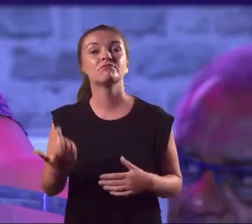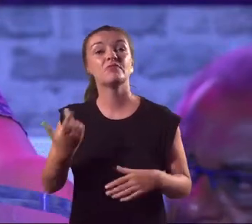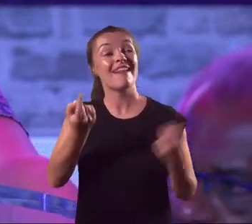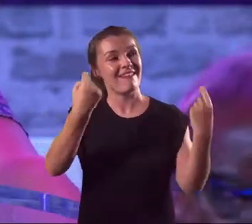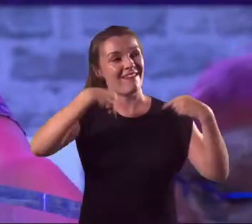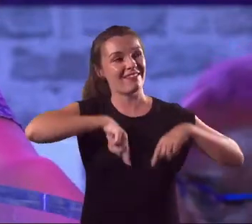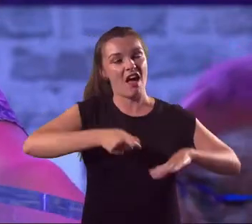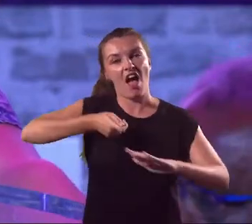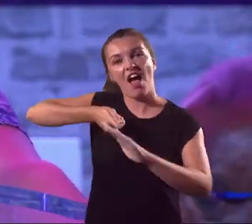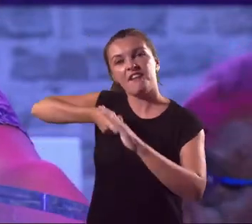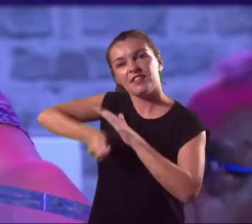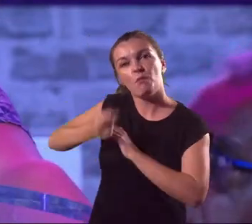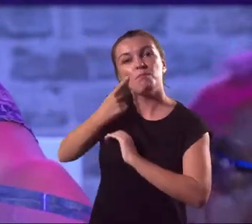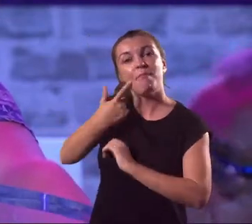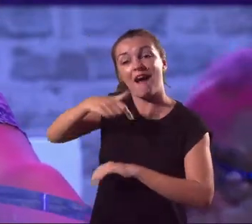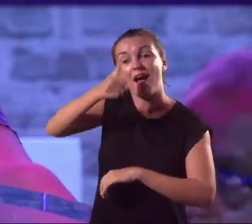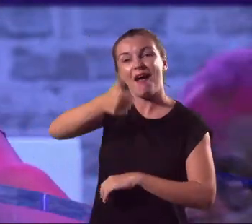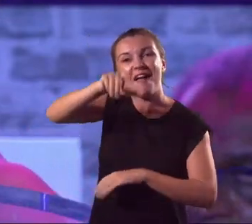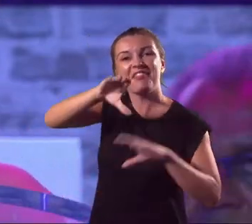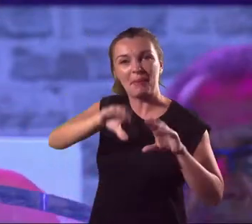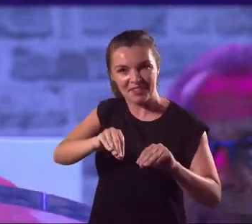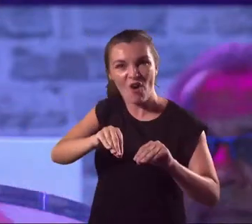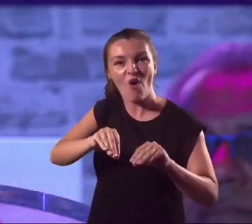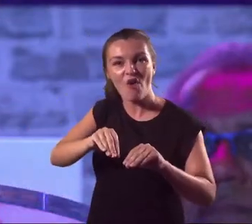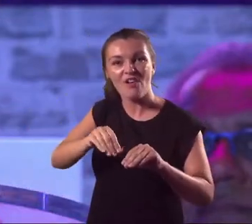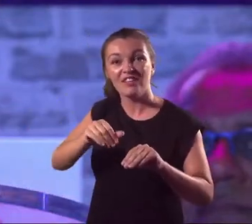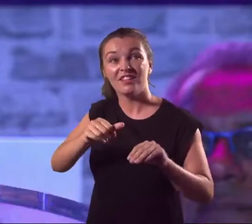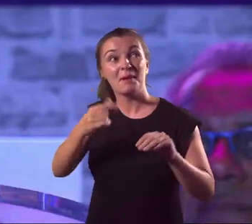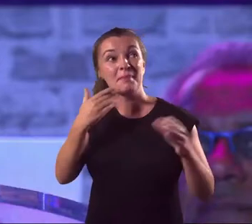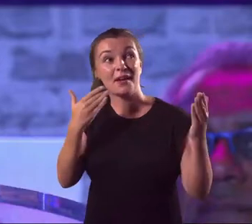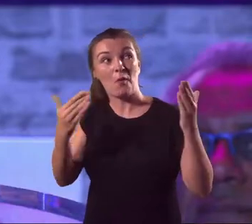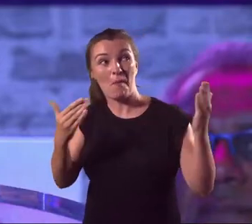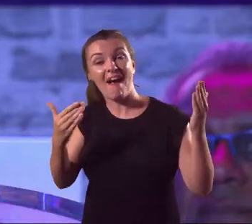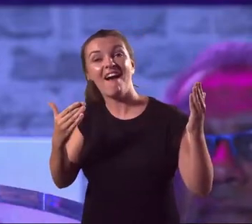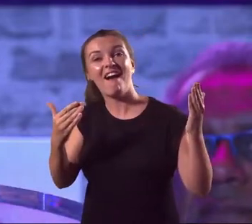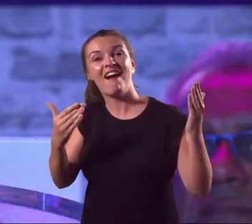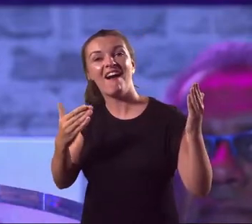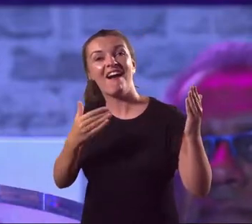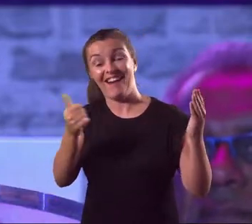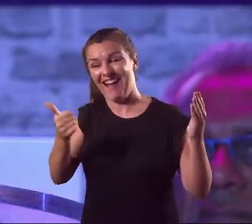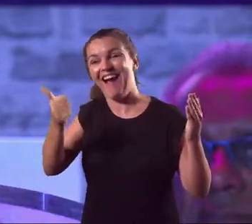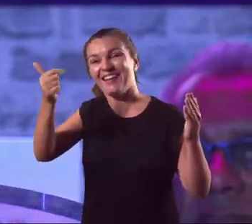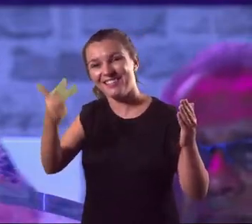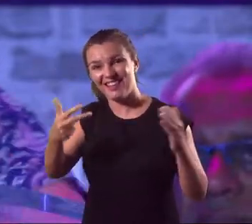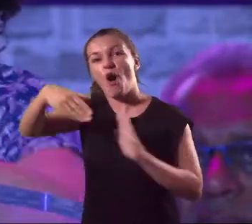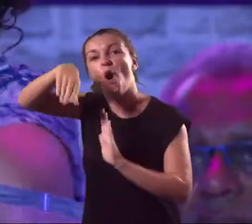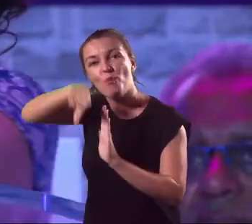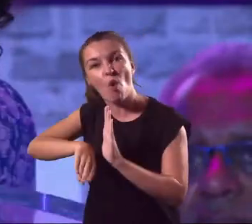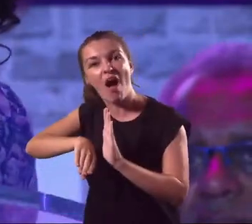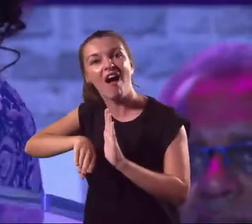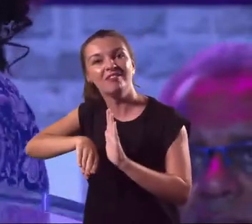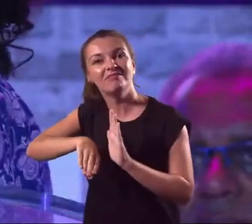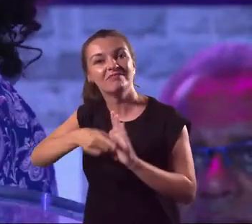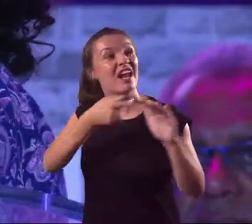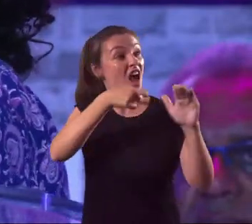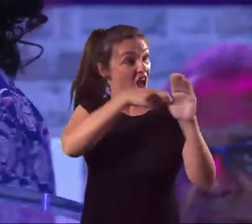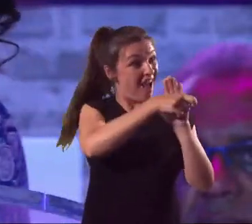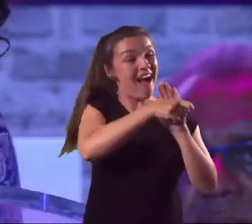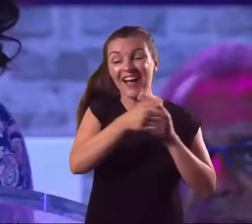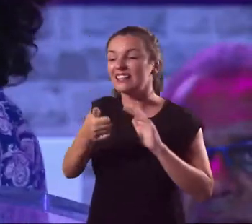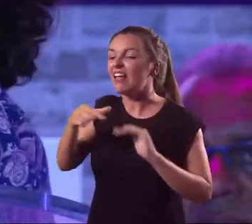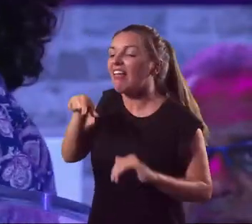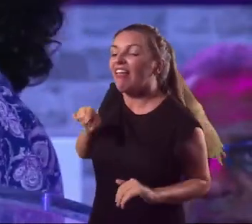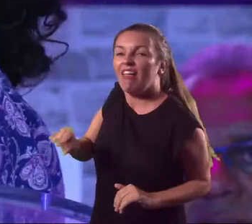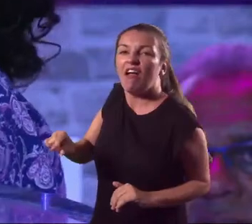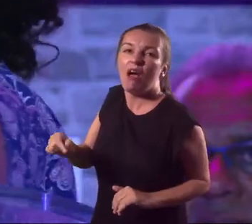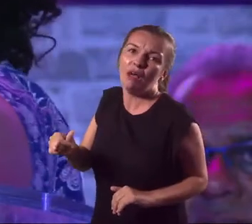de l'État par habitant est inférieur d'un tiers en Outre-mer que dans l'Hexagone. Comme si, voilà, on allait vous amputer d'un tiers.